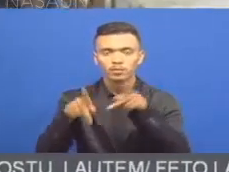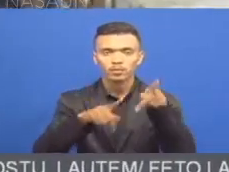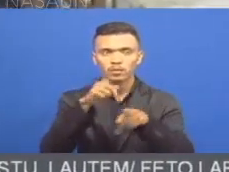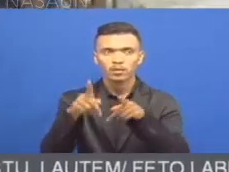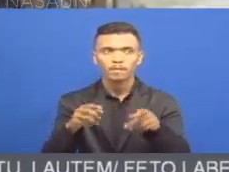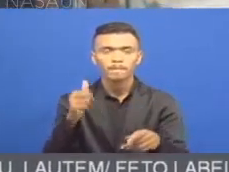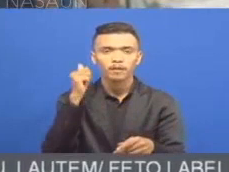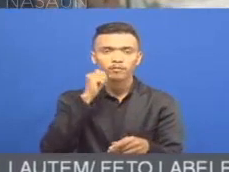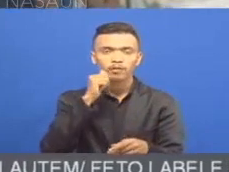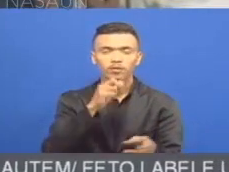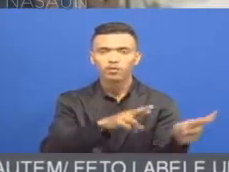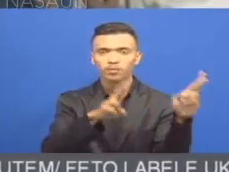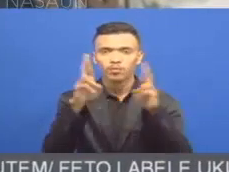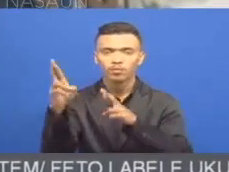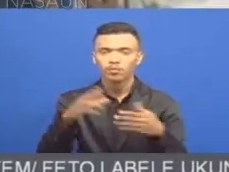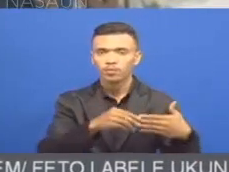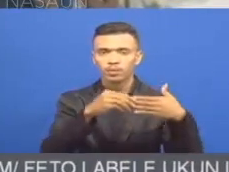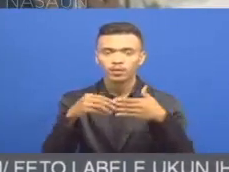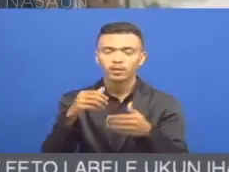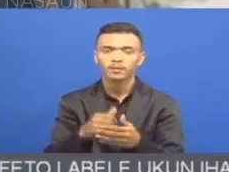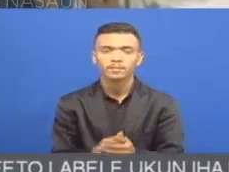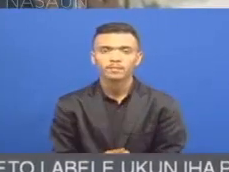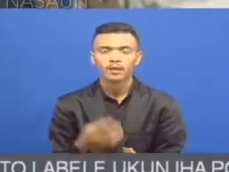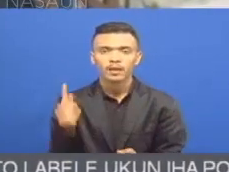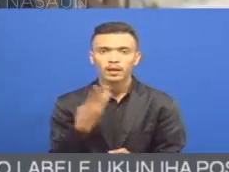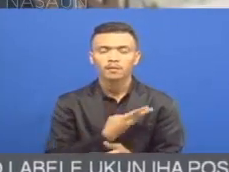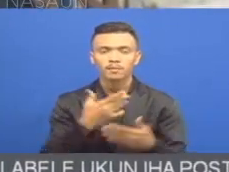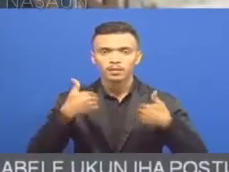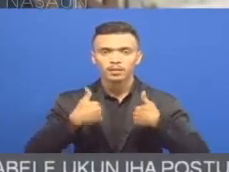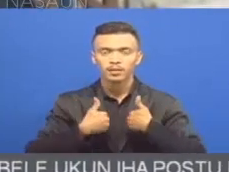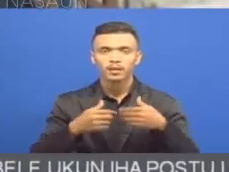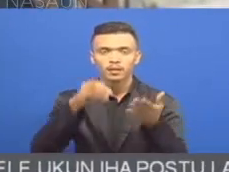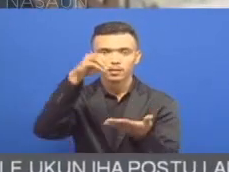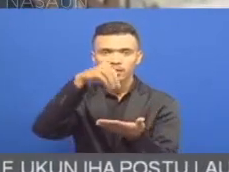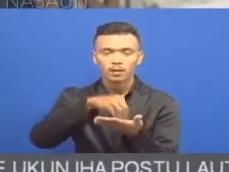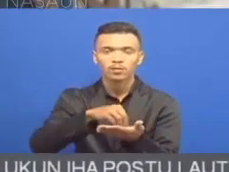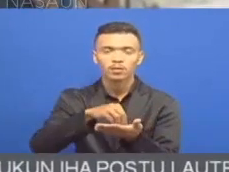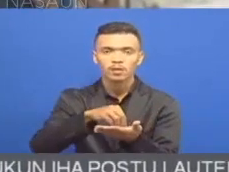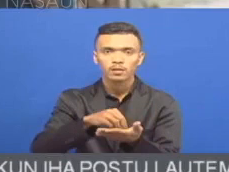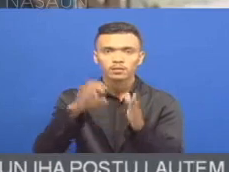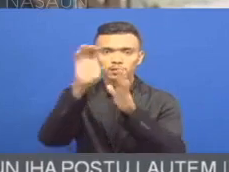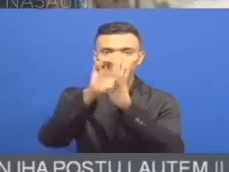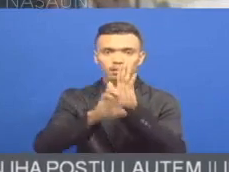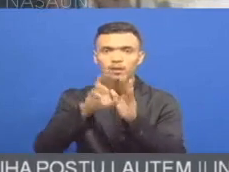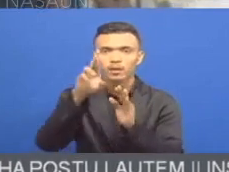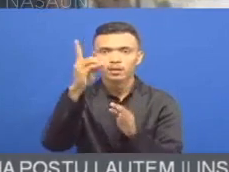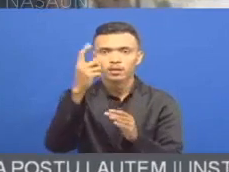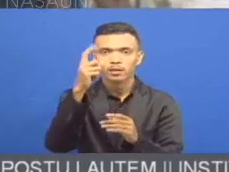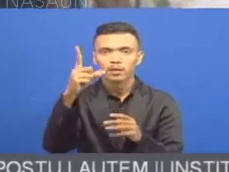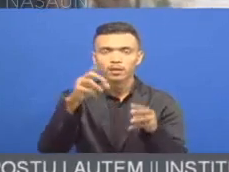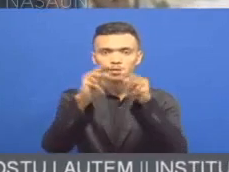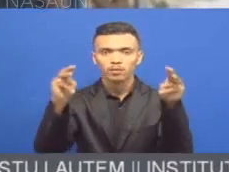Feto pronto lidera. Baseba aminia tema ida ne, ami iha base ida hatur ona iha konstitusaun erdeteli, iha